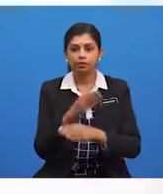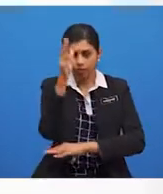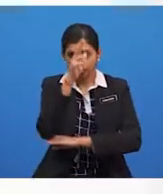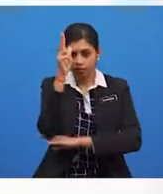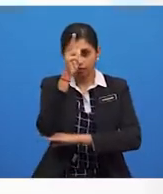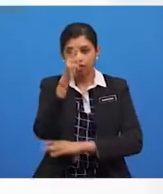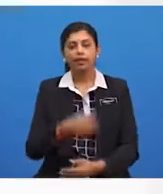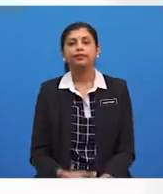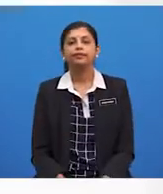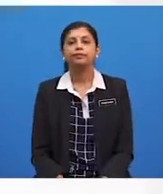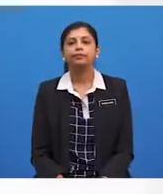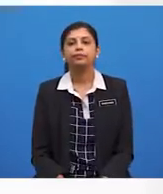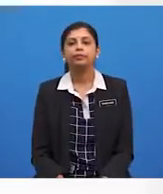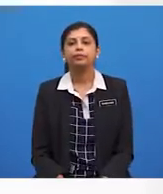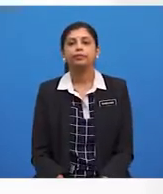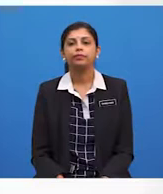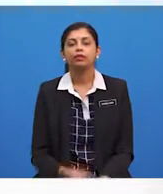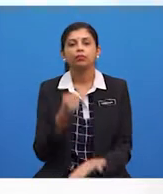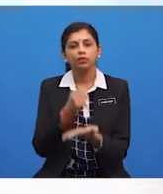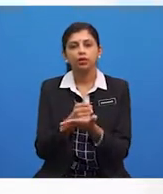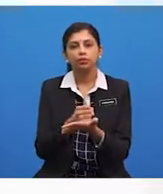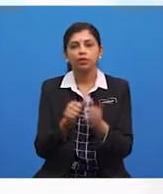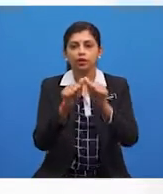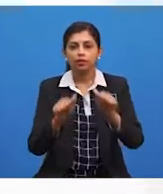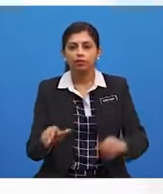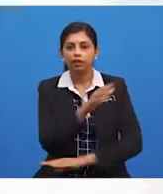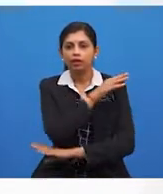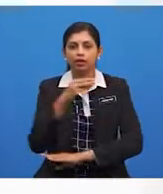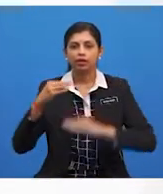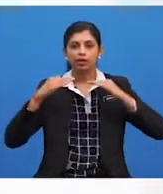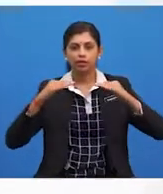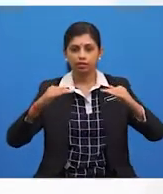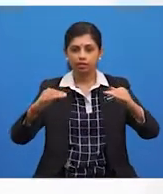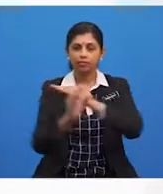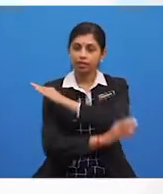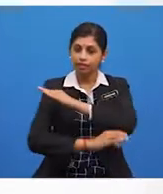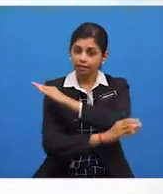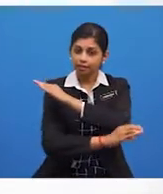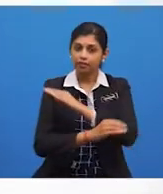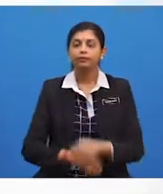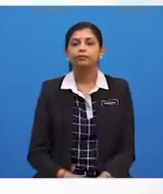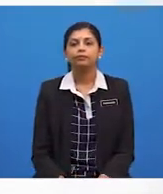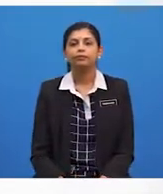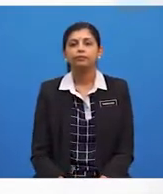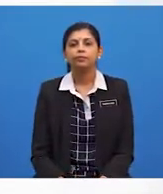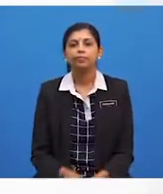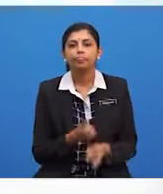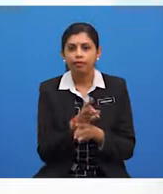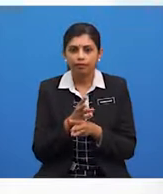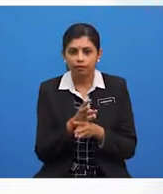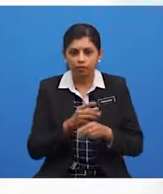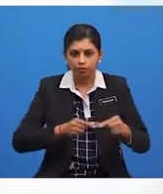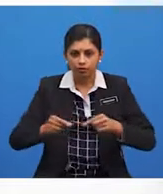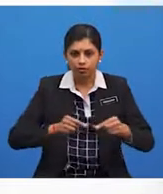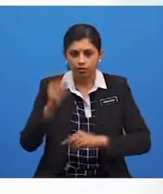kerajaan dan menjamin keamanan dan kestabilan negara. Perlembagaan juga dapat mengawal